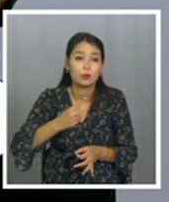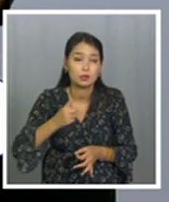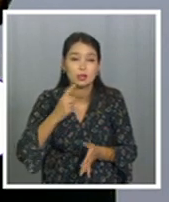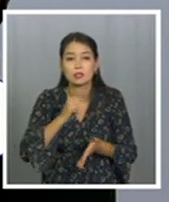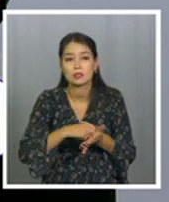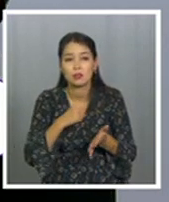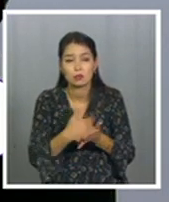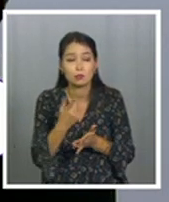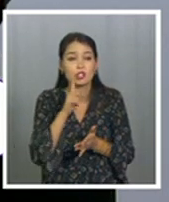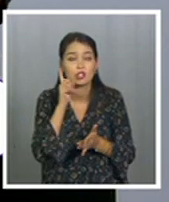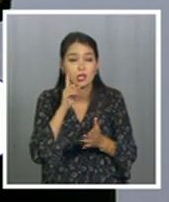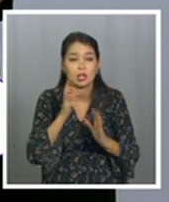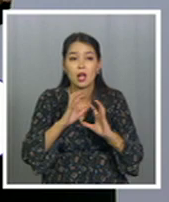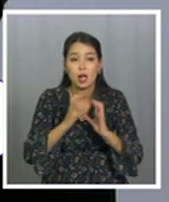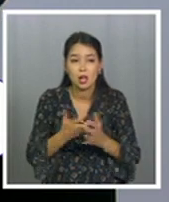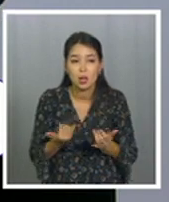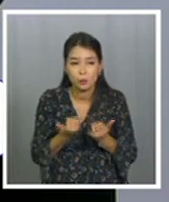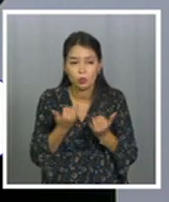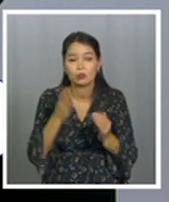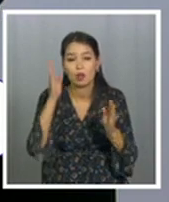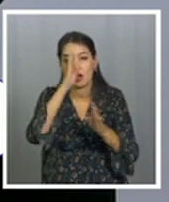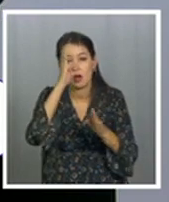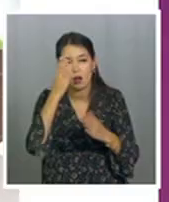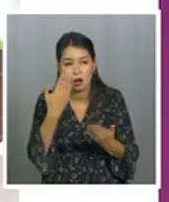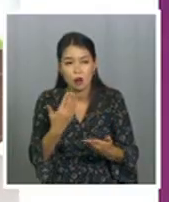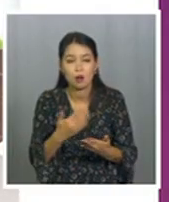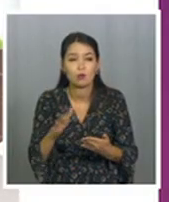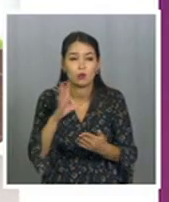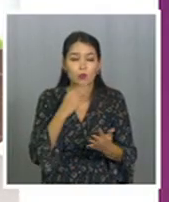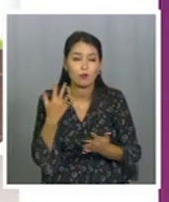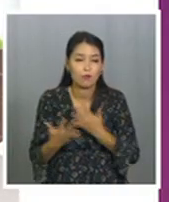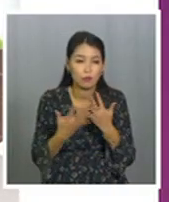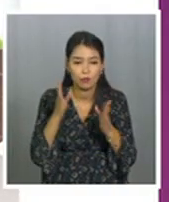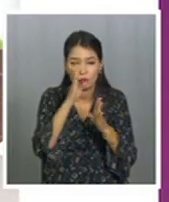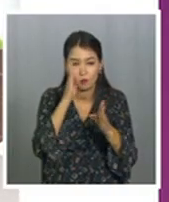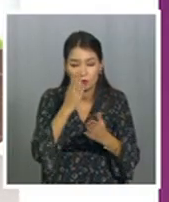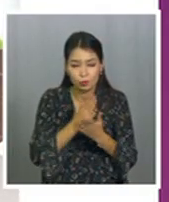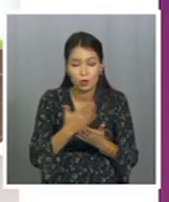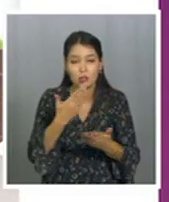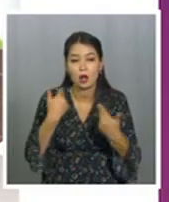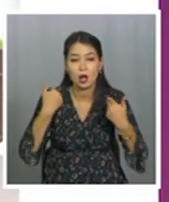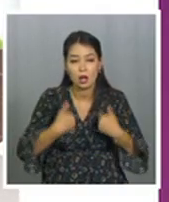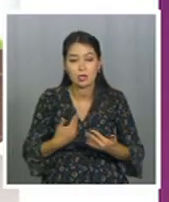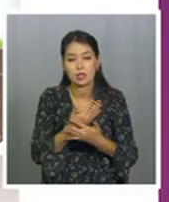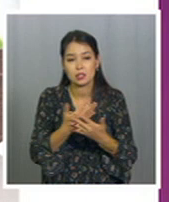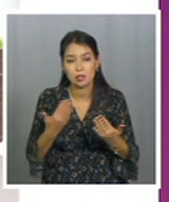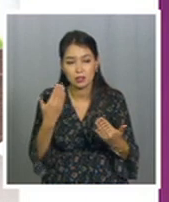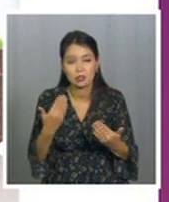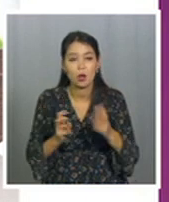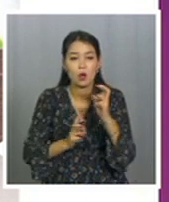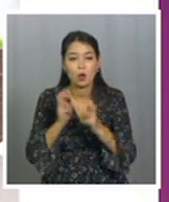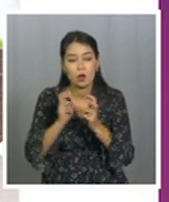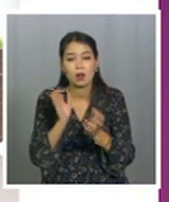жасыл әлем үшін ауаға оттегін байытуда және органикалық заттарды бөлуде өнеркәсіп